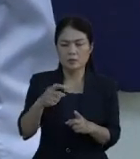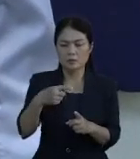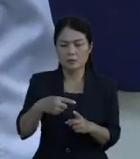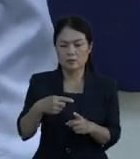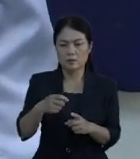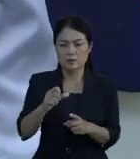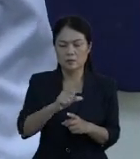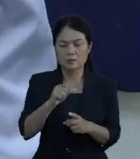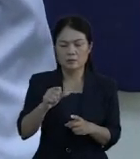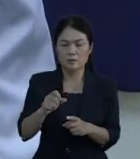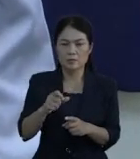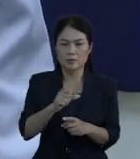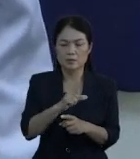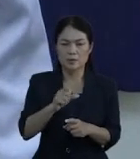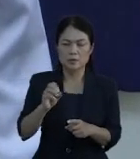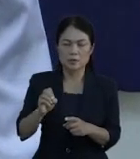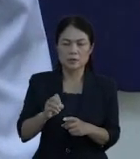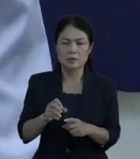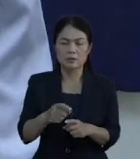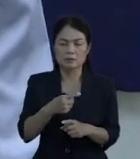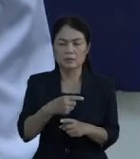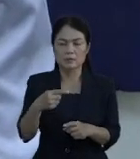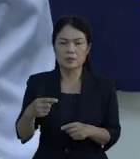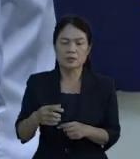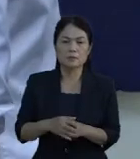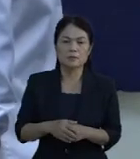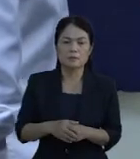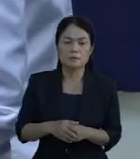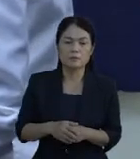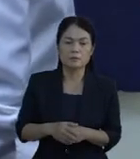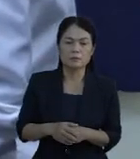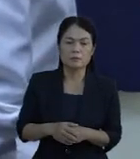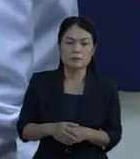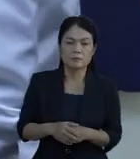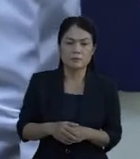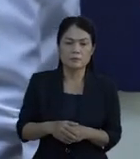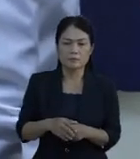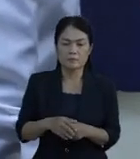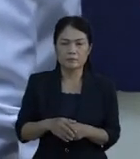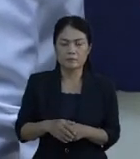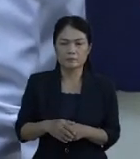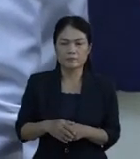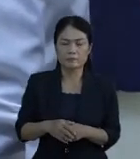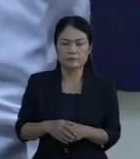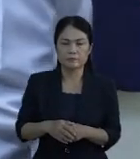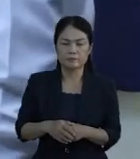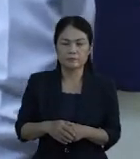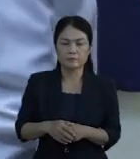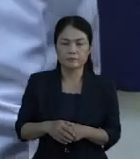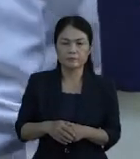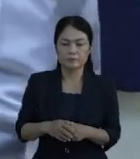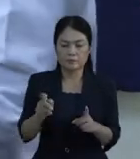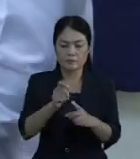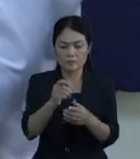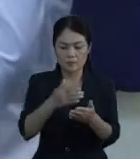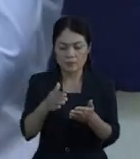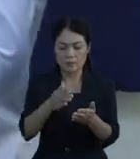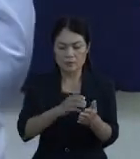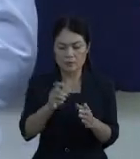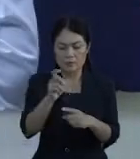bón mờn sàn liền đây và vùng phần liên vùng bảy sáng vùng buồn mớn buồn bón bảy rồi học sập buồn vùng cốt tư trong